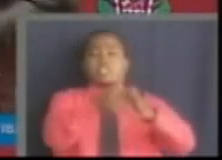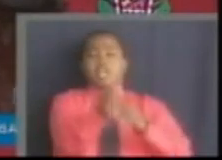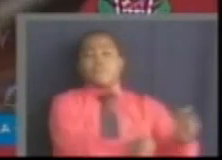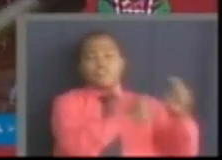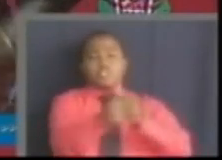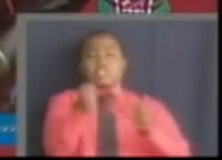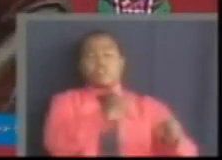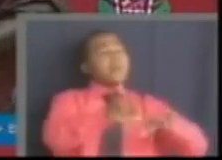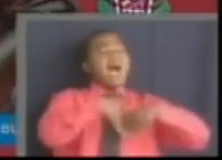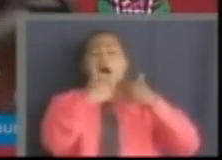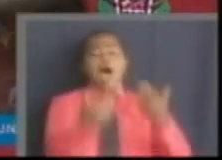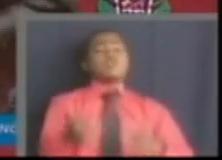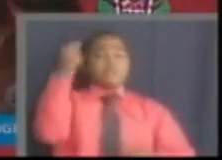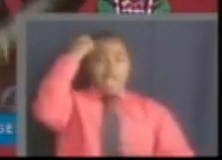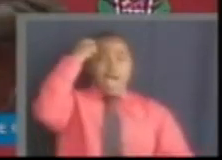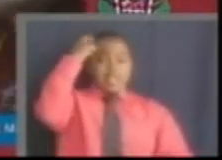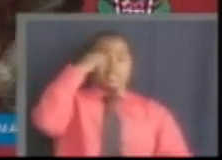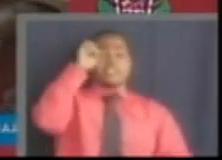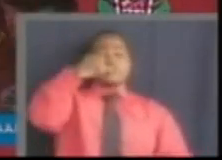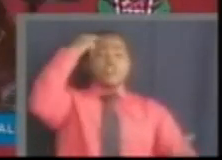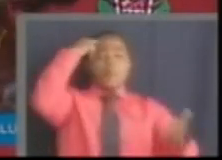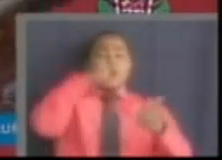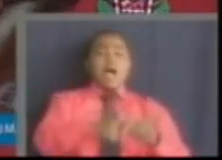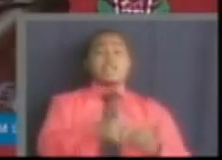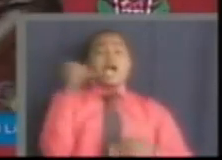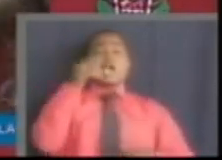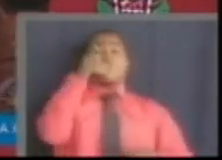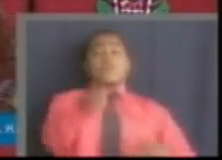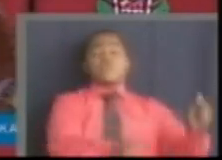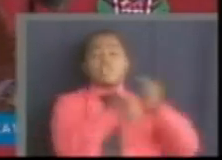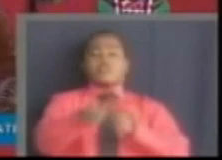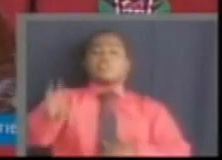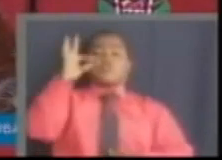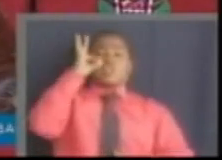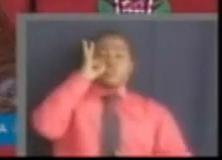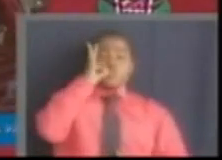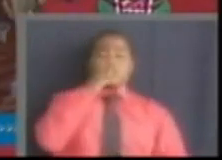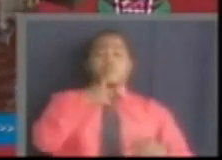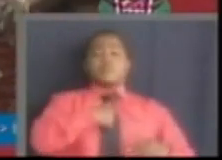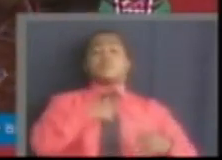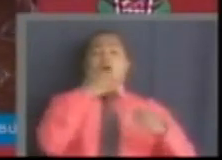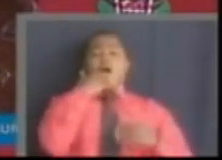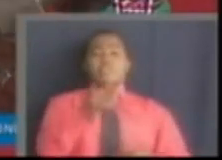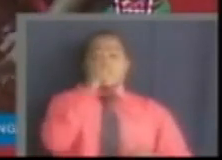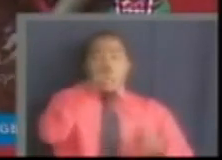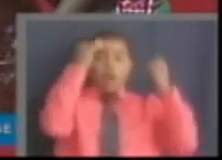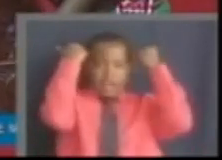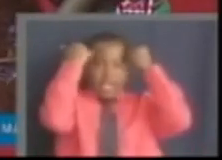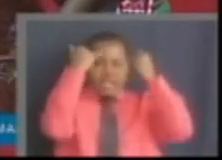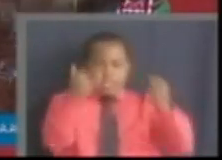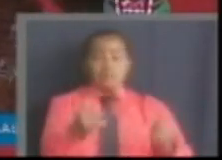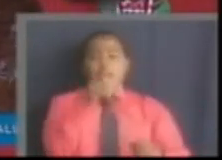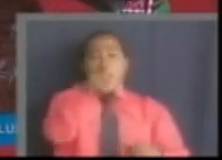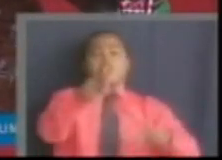hatuna akili, ndio maana akaambiwa ni vitendo vya kihuni. Kwa hiyo ninaomba awe na na nidhamu, alikuwa anakaa watu wakiwa wanachangia